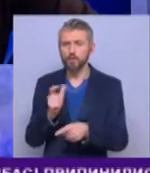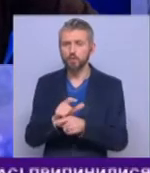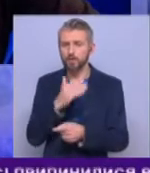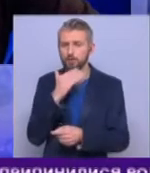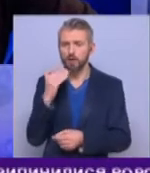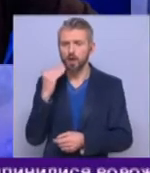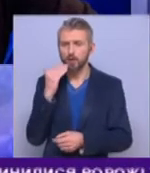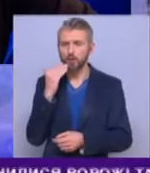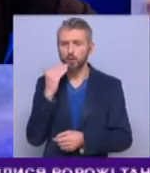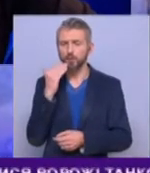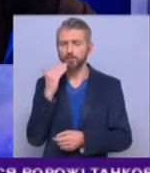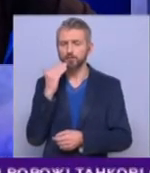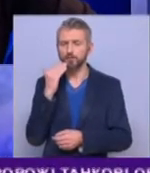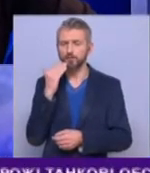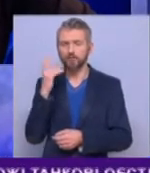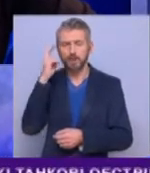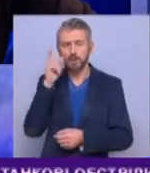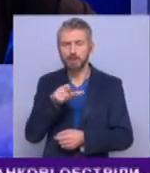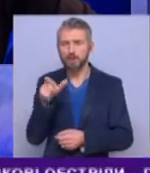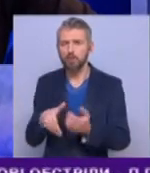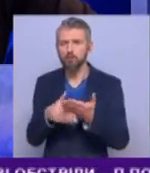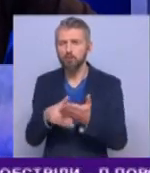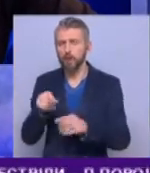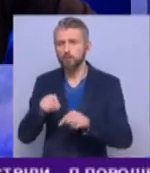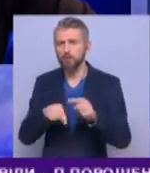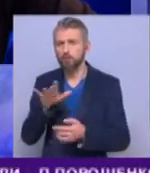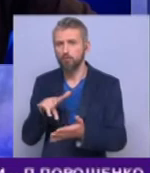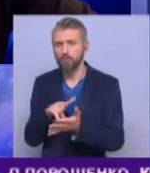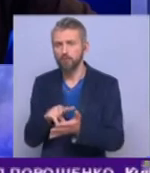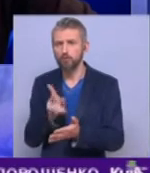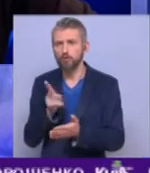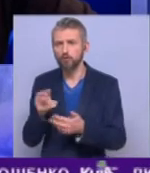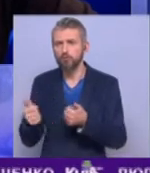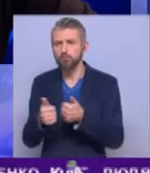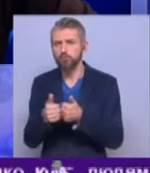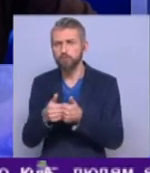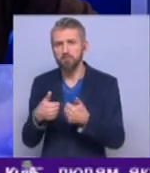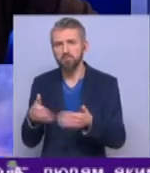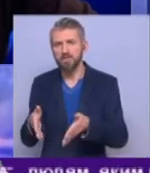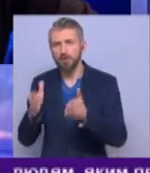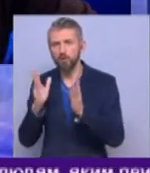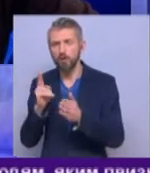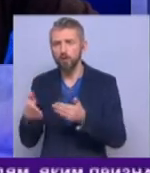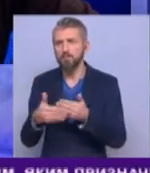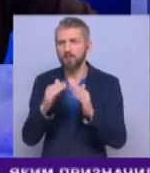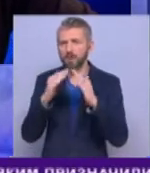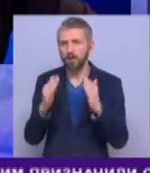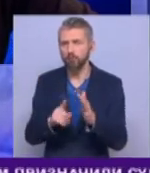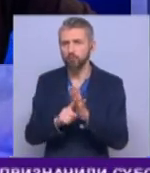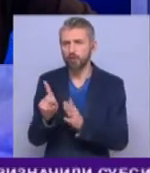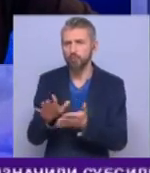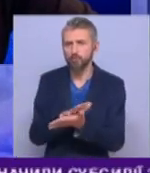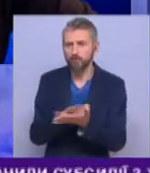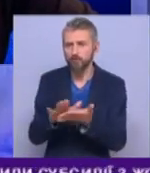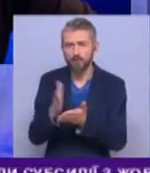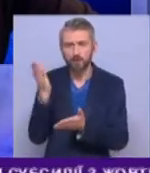багато власне, киян допомагають рідному місту, і хто під під'їздом, а хто під хатою починає щось підчищати.